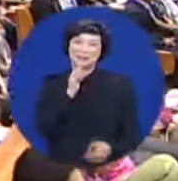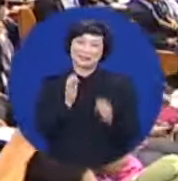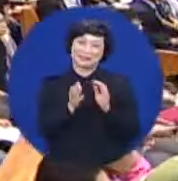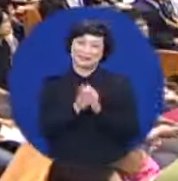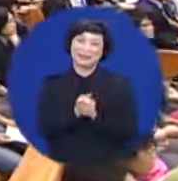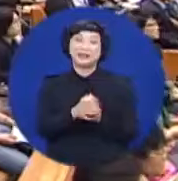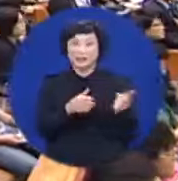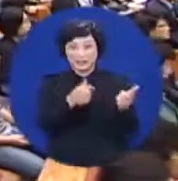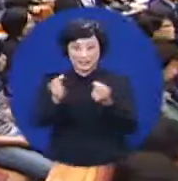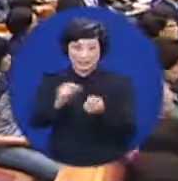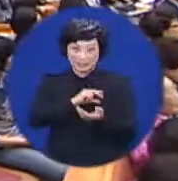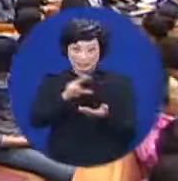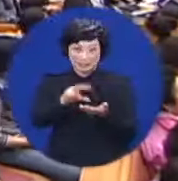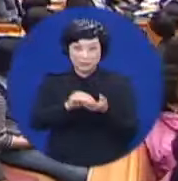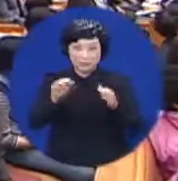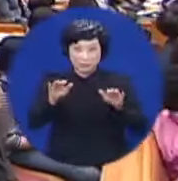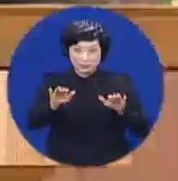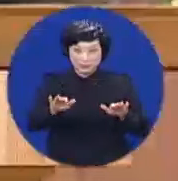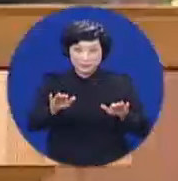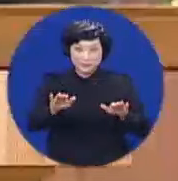이와 같은 제목으로